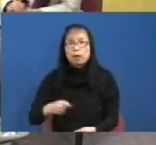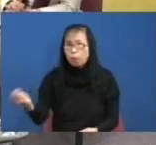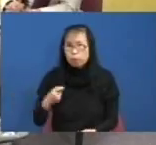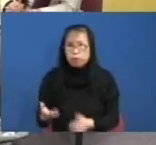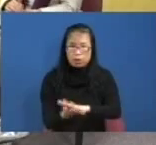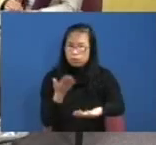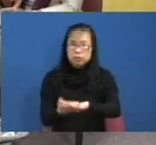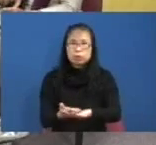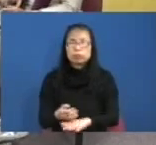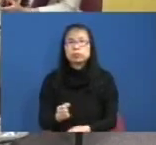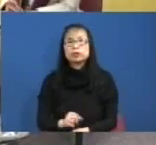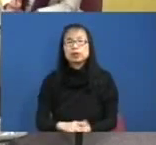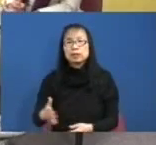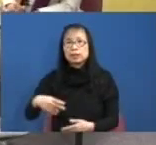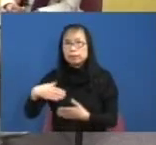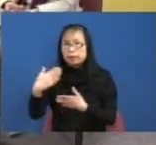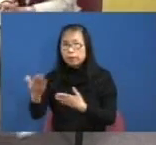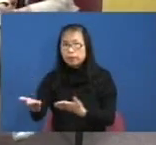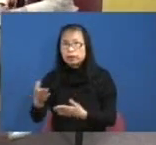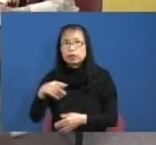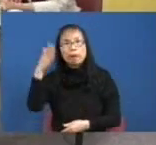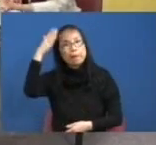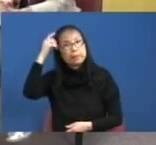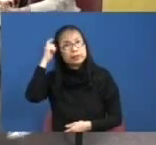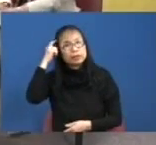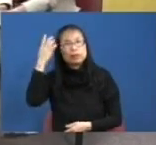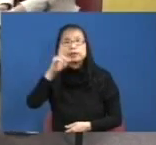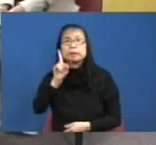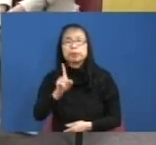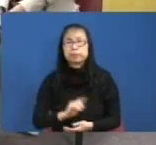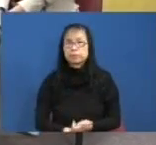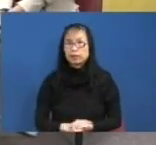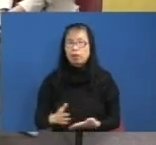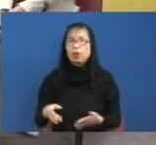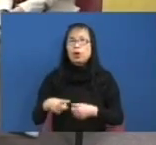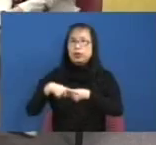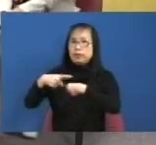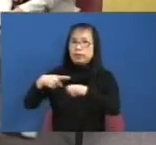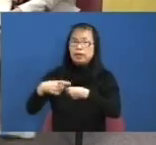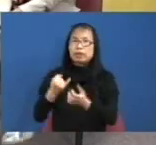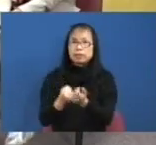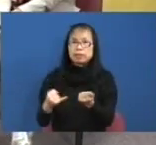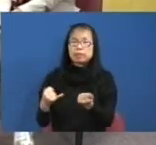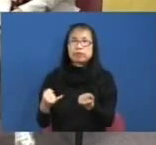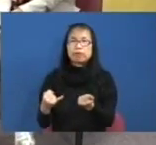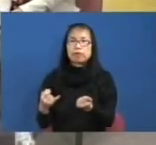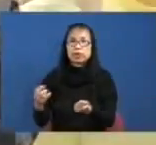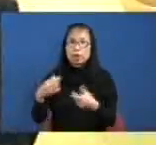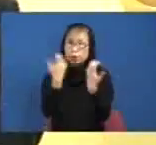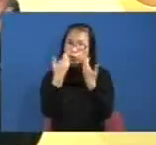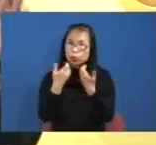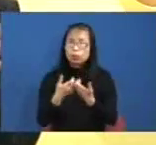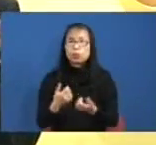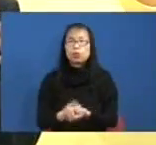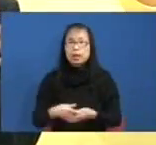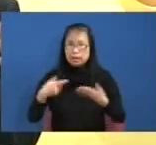喎。咁你哋嗰方面個理解係點樣？ 嗱，幾方面去睇咧，第一就係嗰個生產量咧，就自不然呢